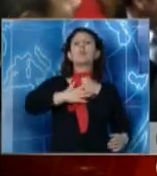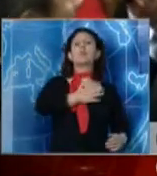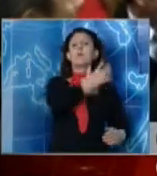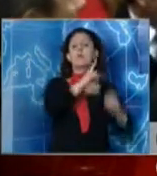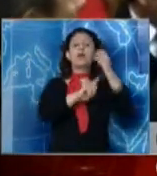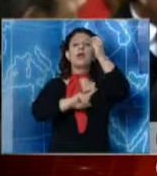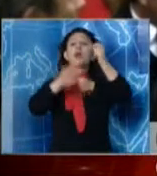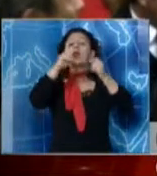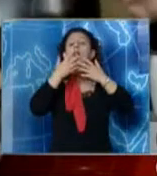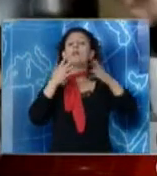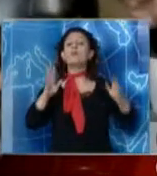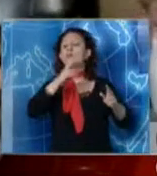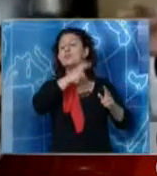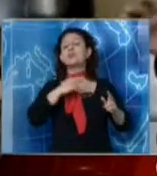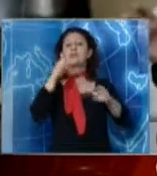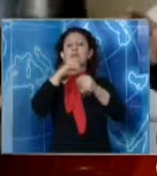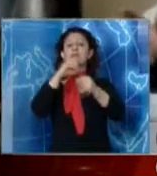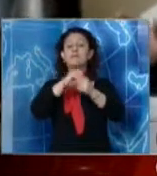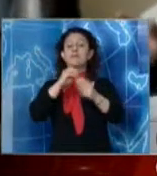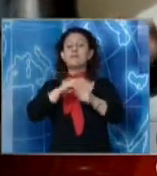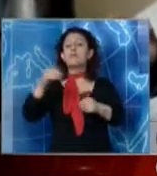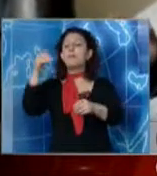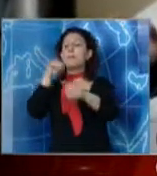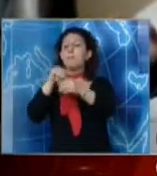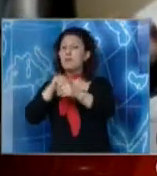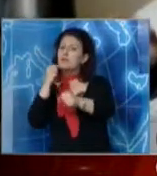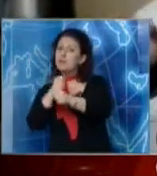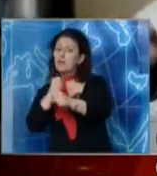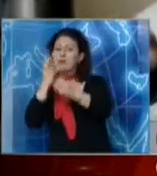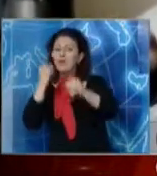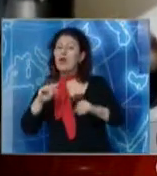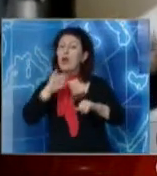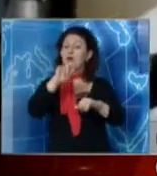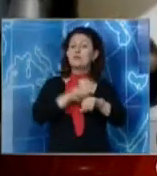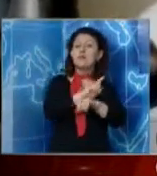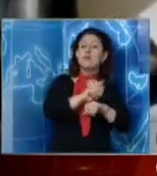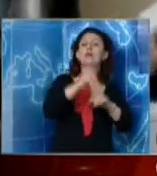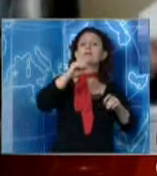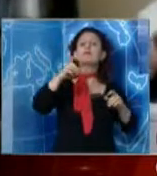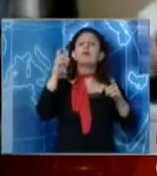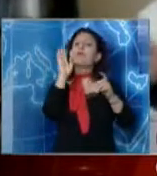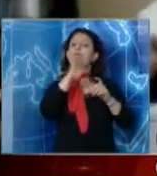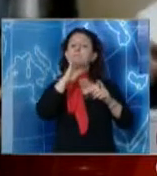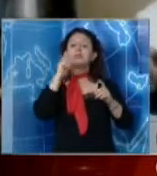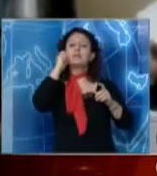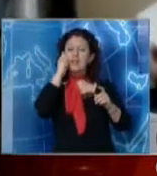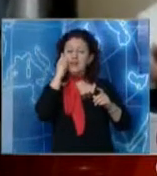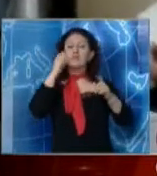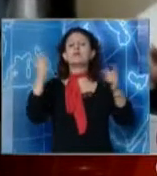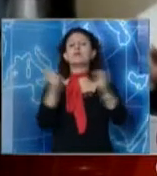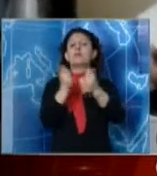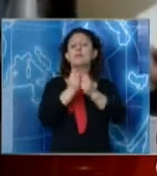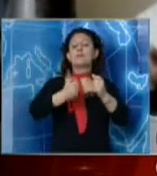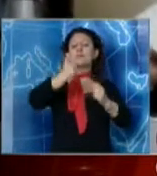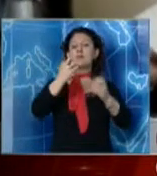CHP'nin Büyükşehir ve Gebze Belediye Meclis üyeliği görevlerini yürüten ve aynı zamanda Kocaeli Giresunlular Federasyonu Başkanı olan